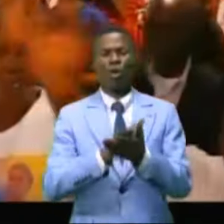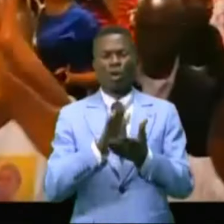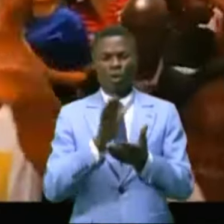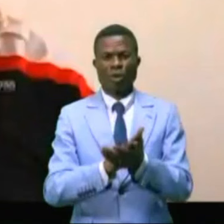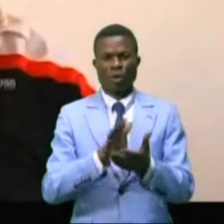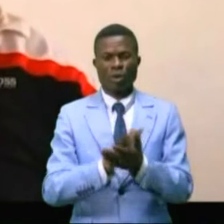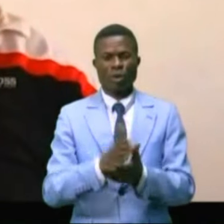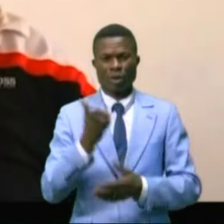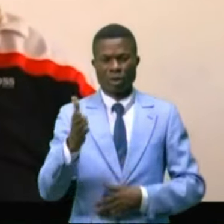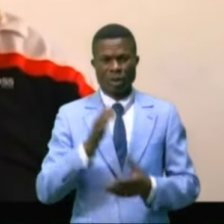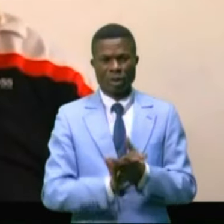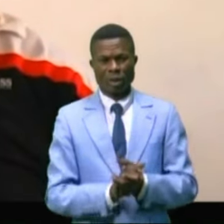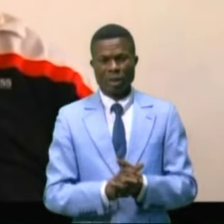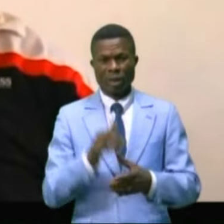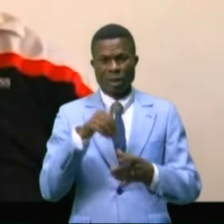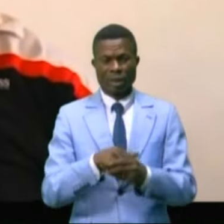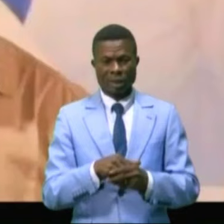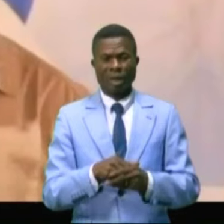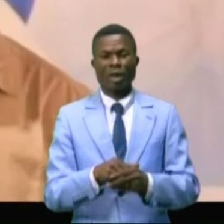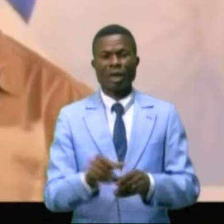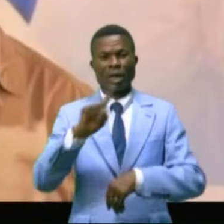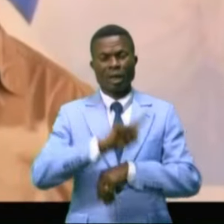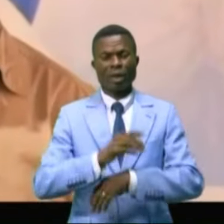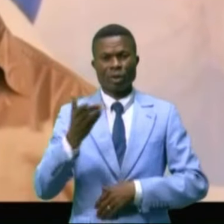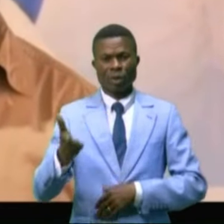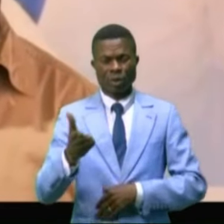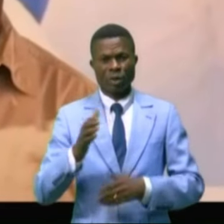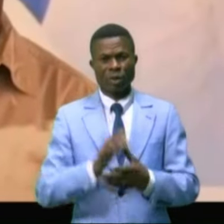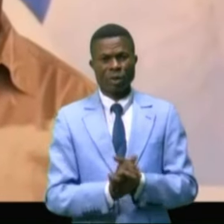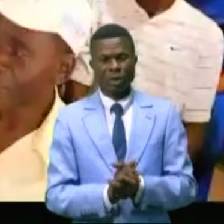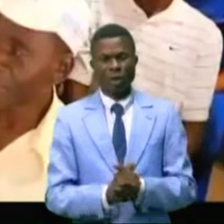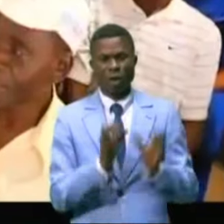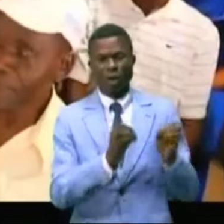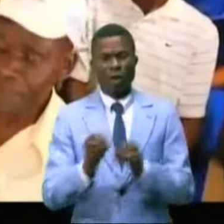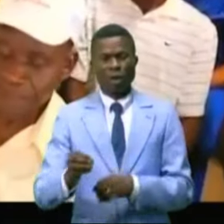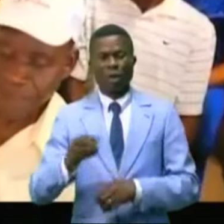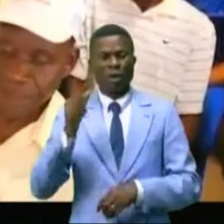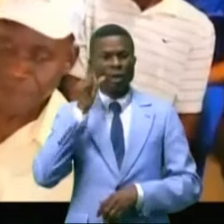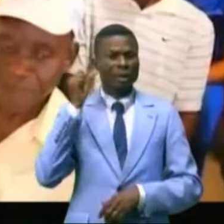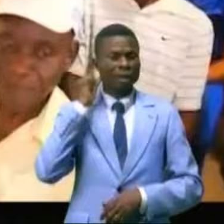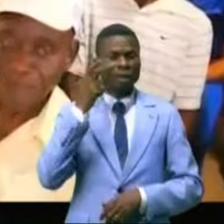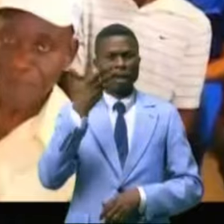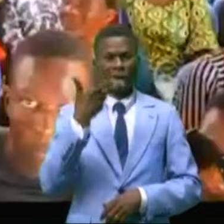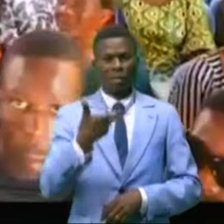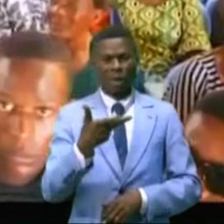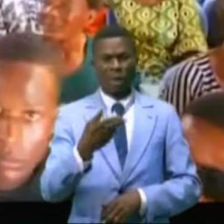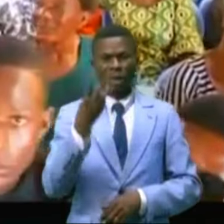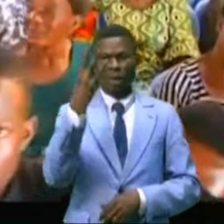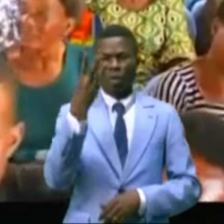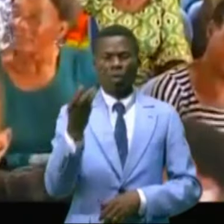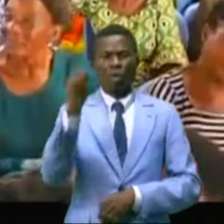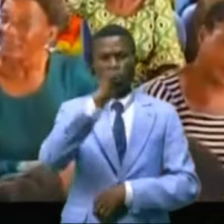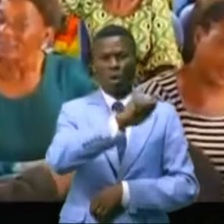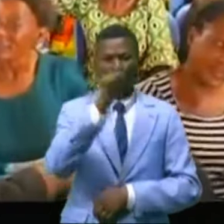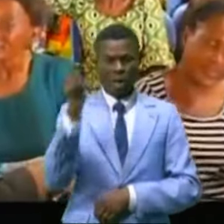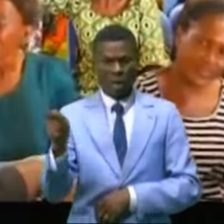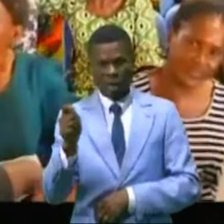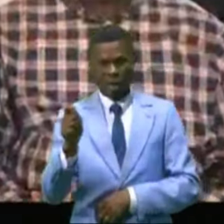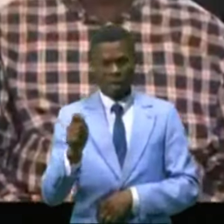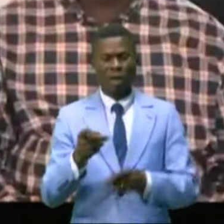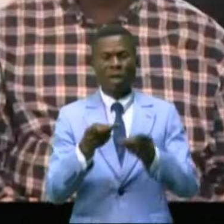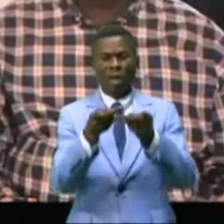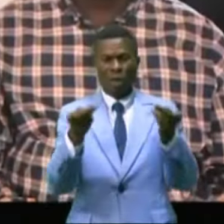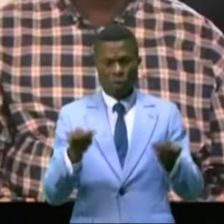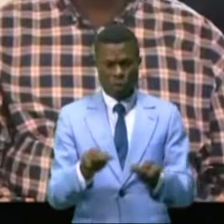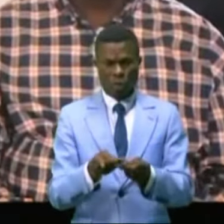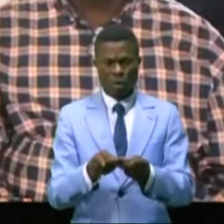judita au cours de cette matinée politique hebdomadaire tenue ce mercredi 3 avril 2024 avec le cadre de base de